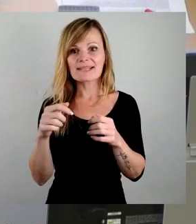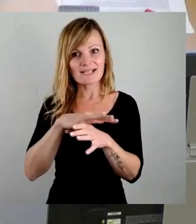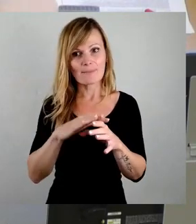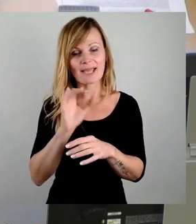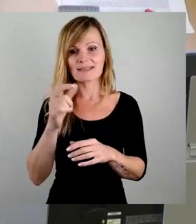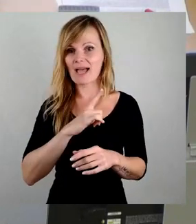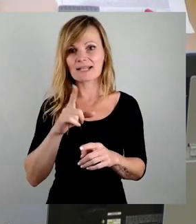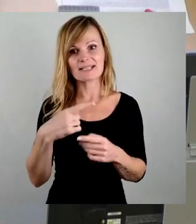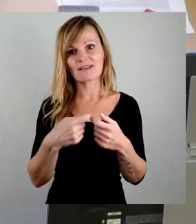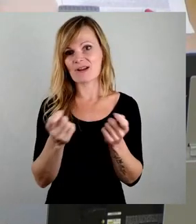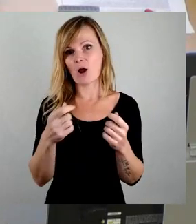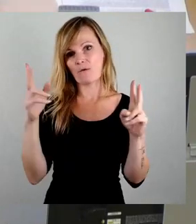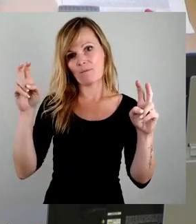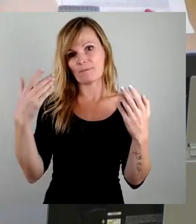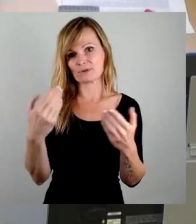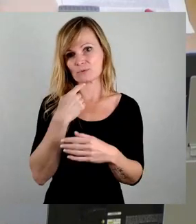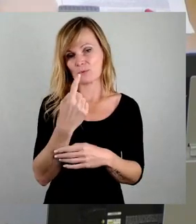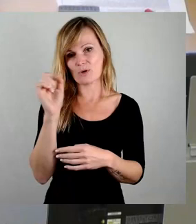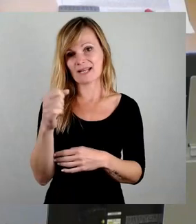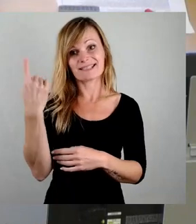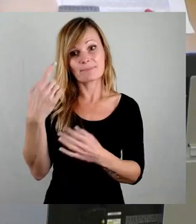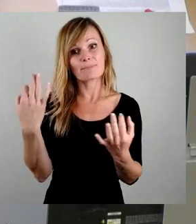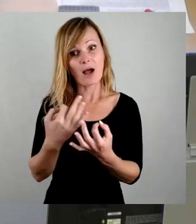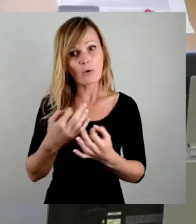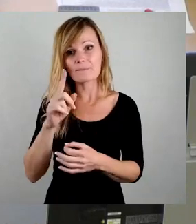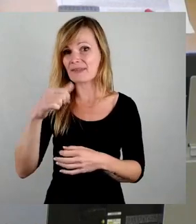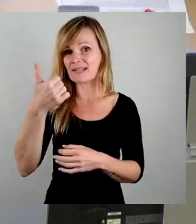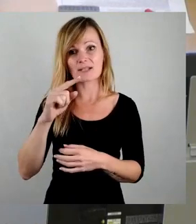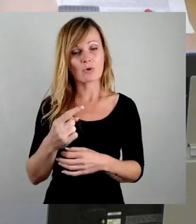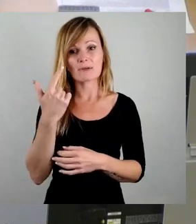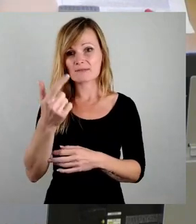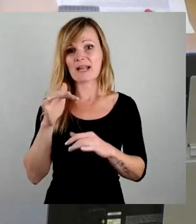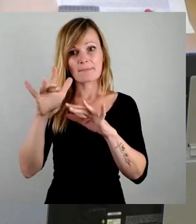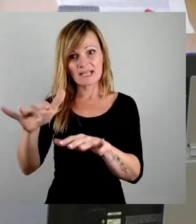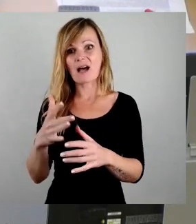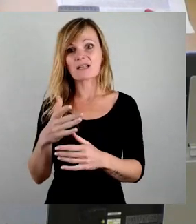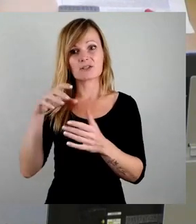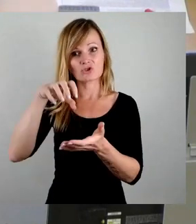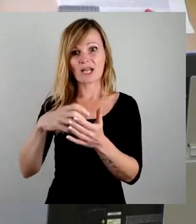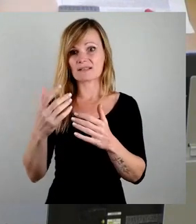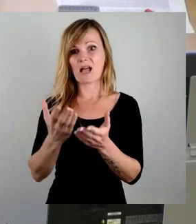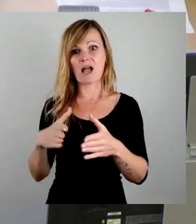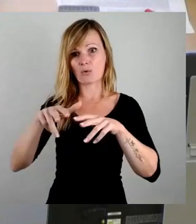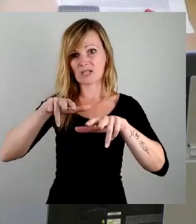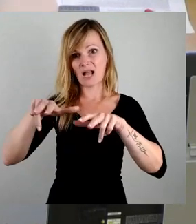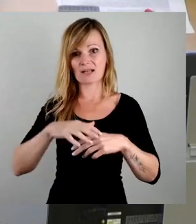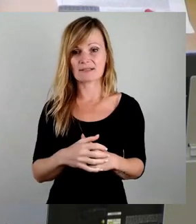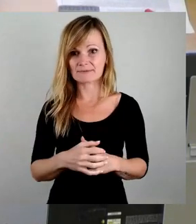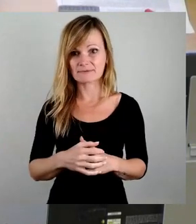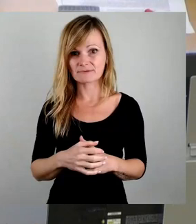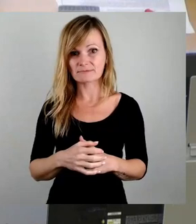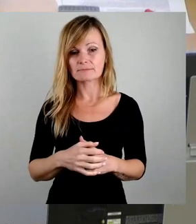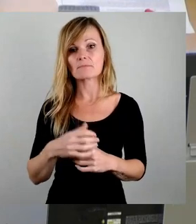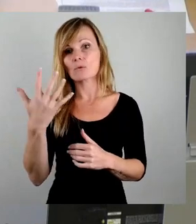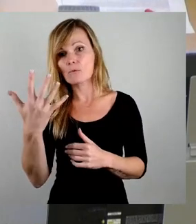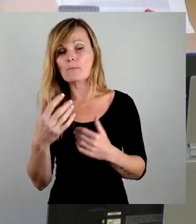verkaufen, weil die sind darauf angewiesen, die haben nicht einen 1,2 Milliarden Stadthaushalt, wo man eventuell noch irgendwo 5 oder 10 Millionen herauszaubern